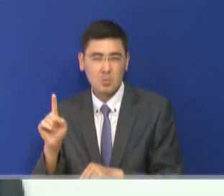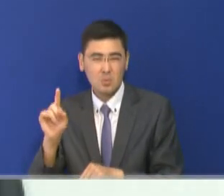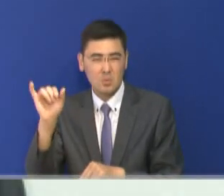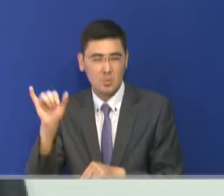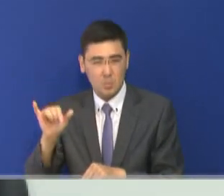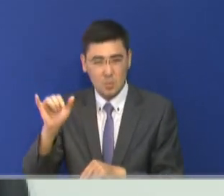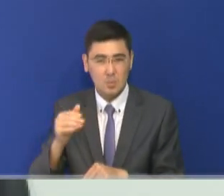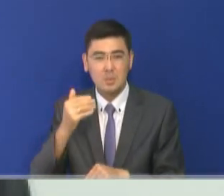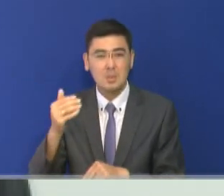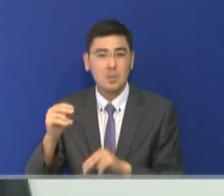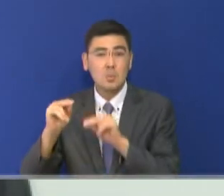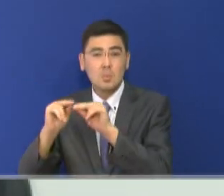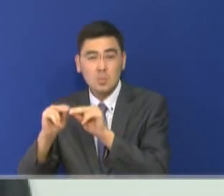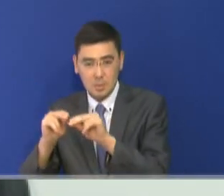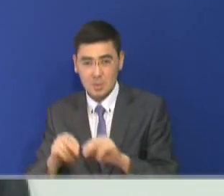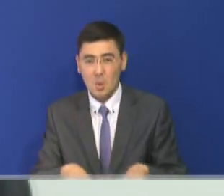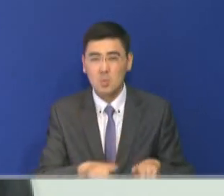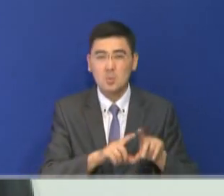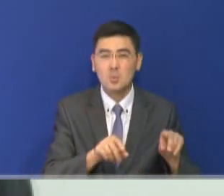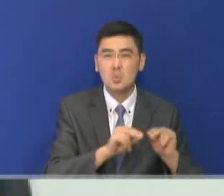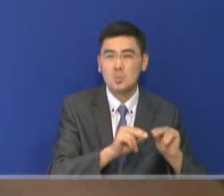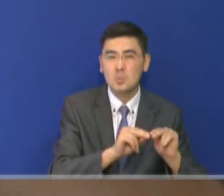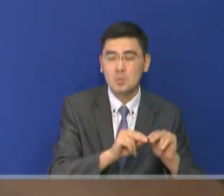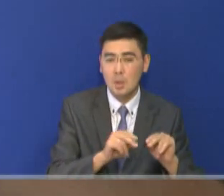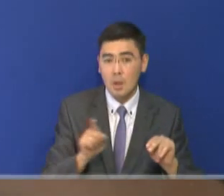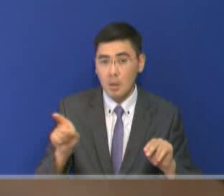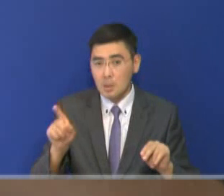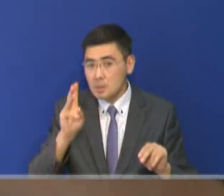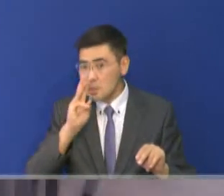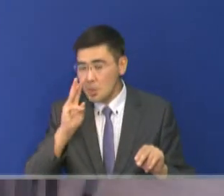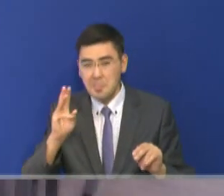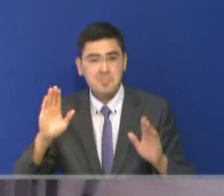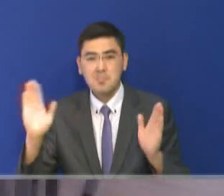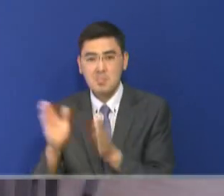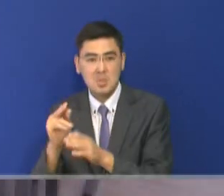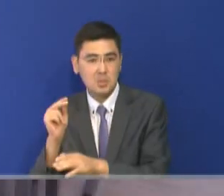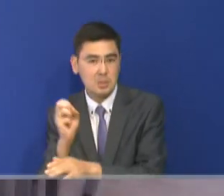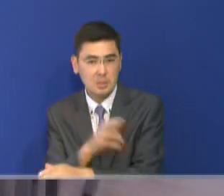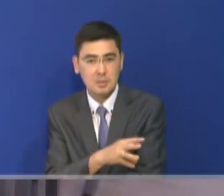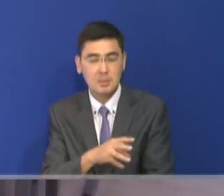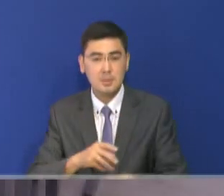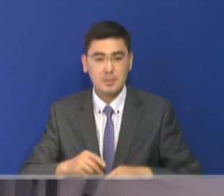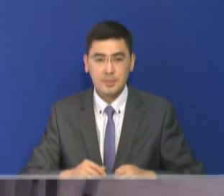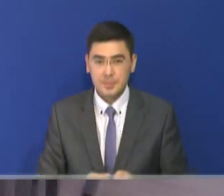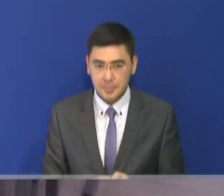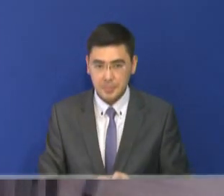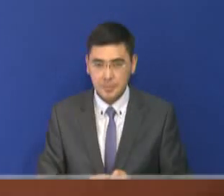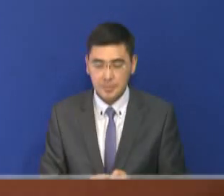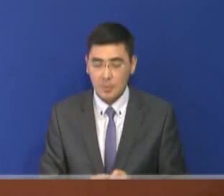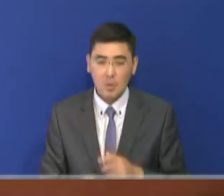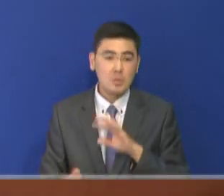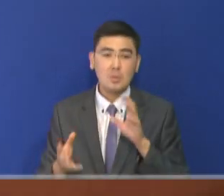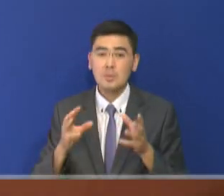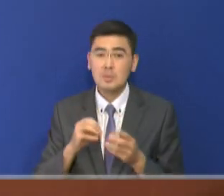намного меньше заработной платы школьного учителя. В этой связи планируется повышение заработка представителей высшей школы